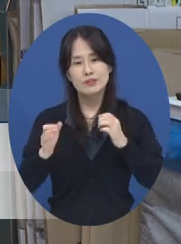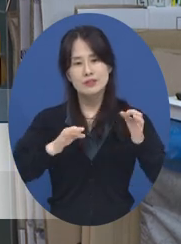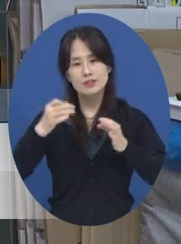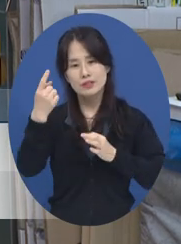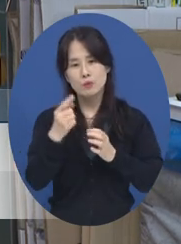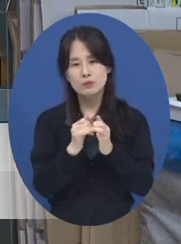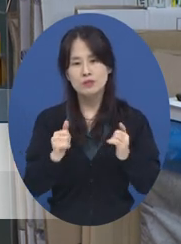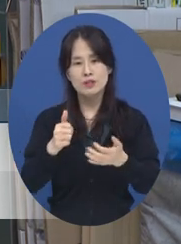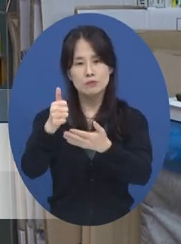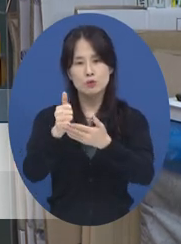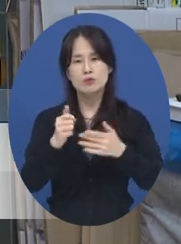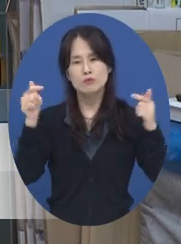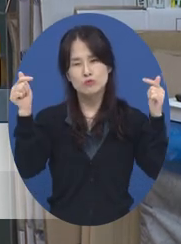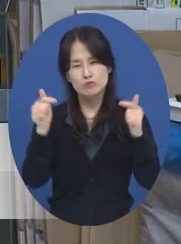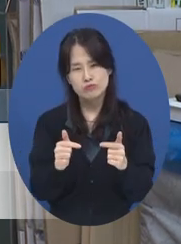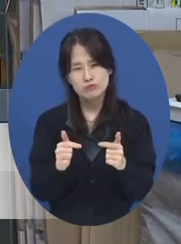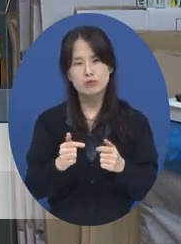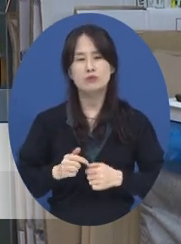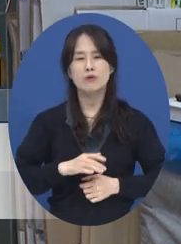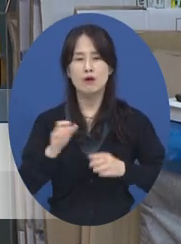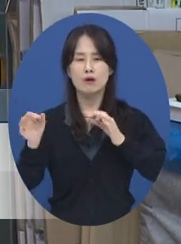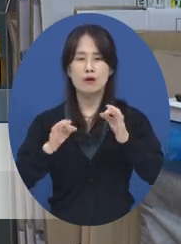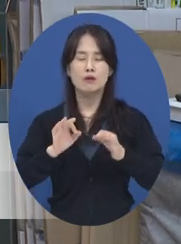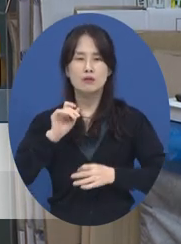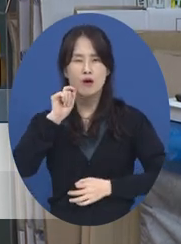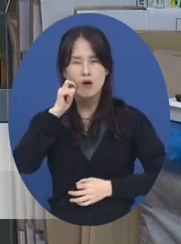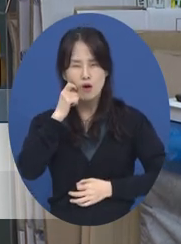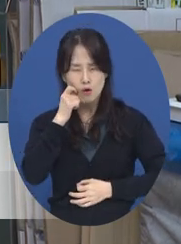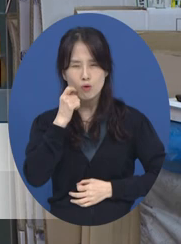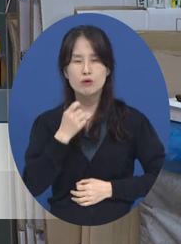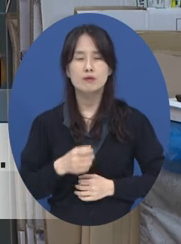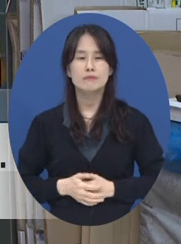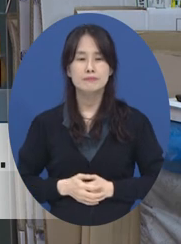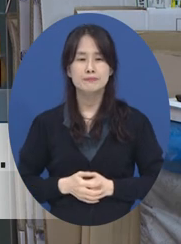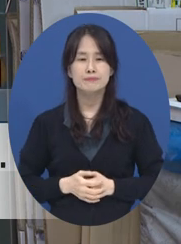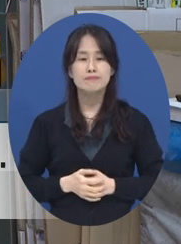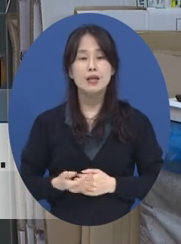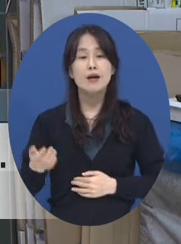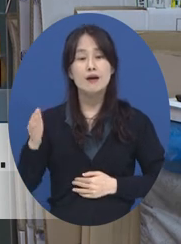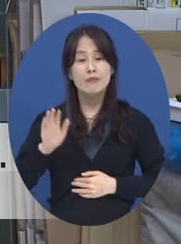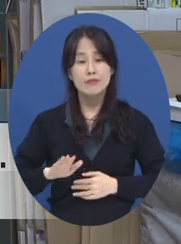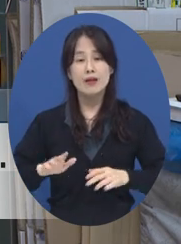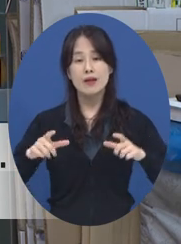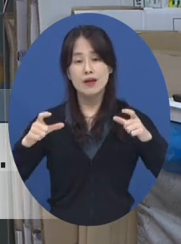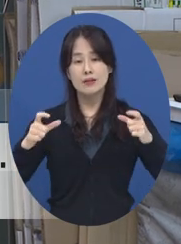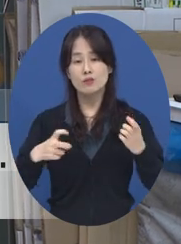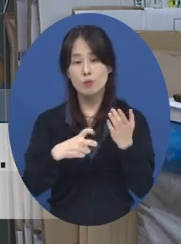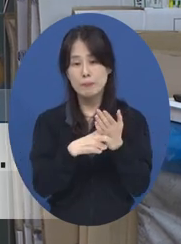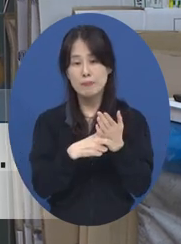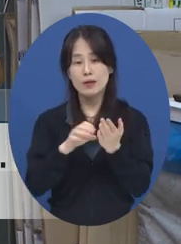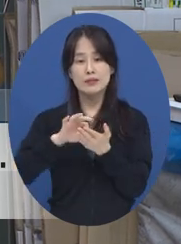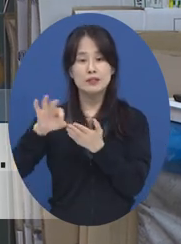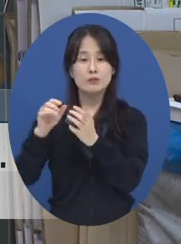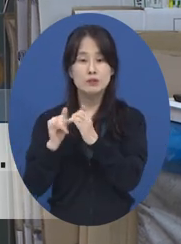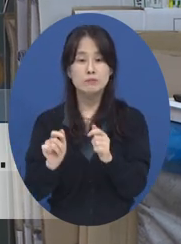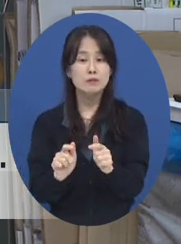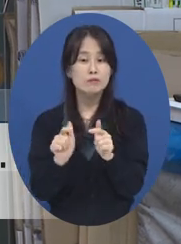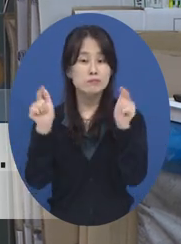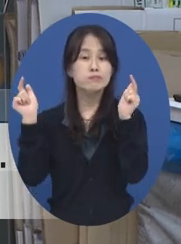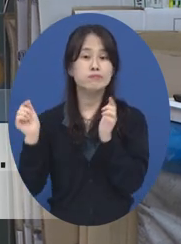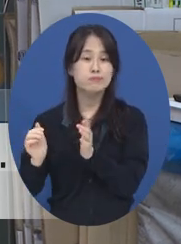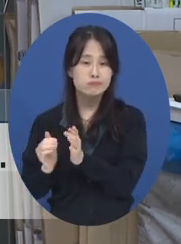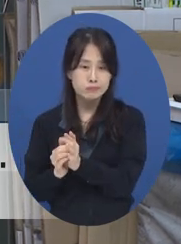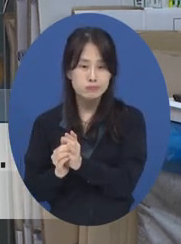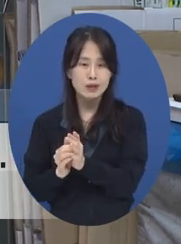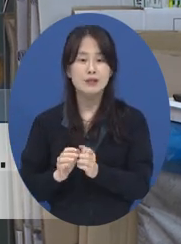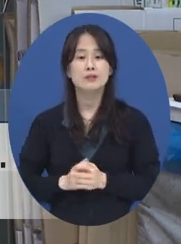분들도 많이 발길이 끊기셔서 저희가 장사가 굉장히 많이 힘들었어요. 근데 이번에 한정판 지역화폐를 이용하시는 분들이